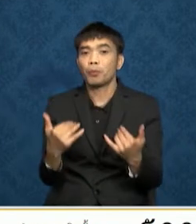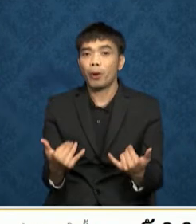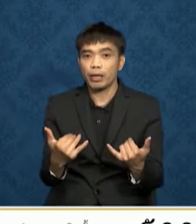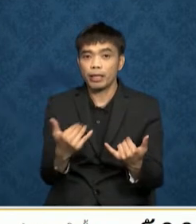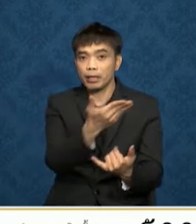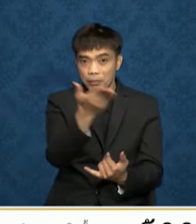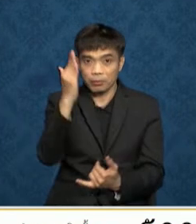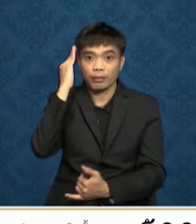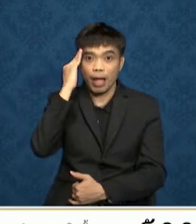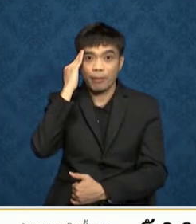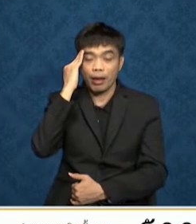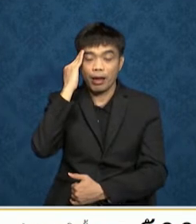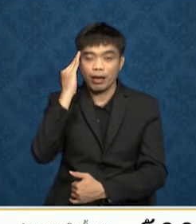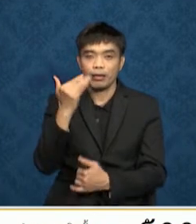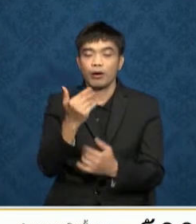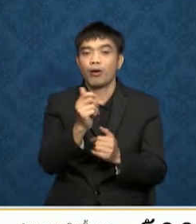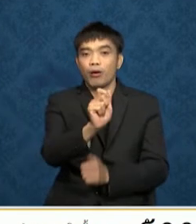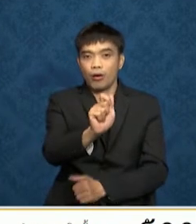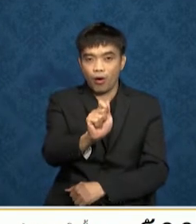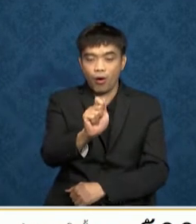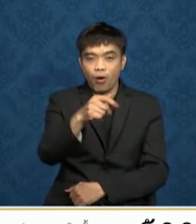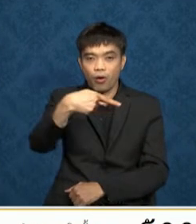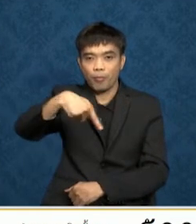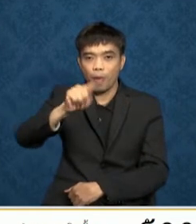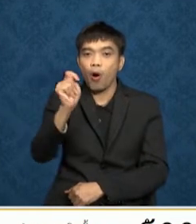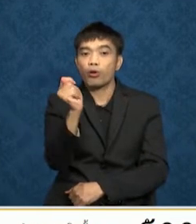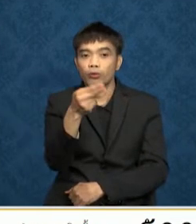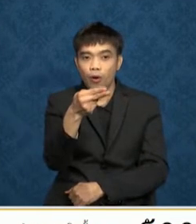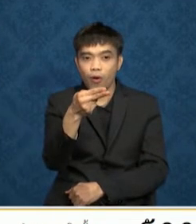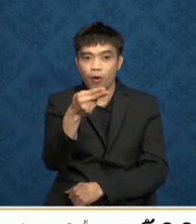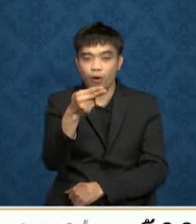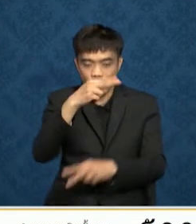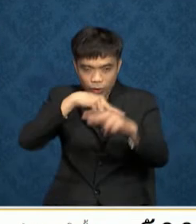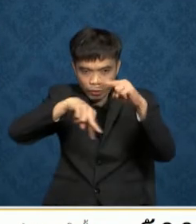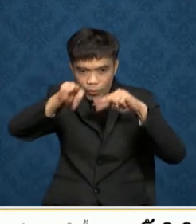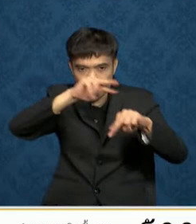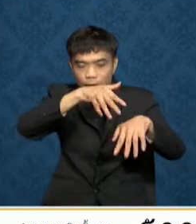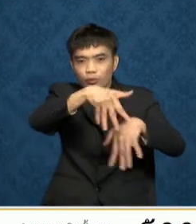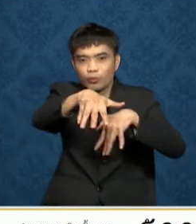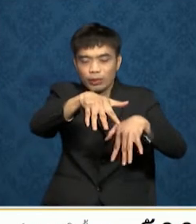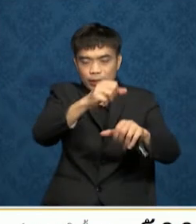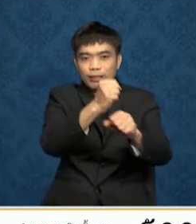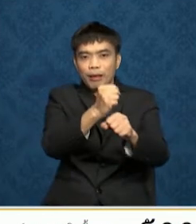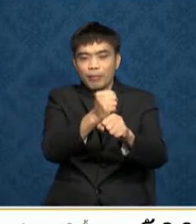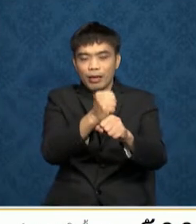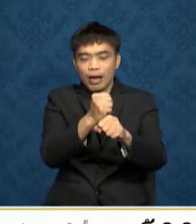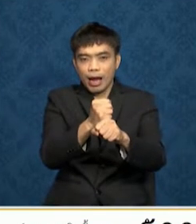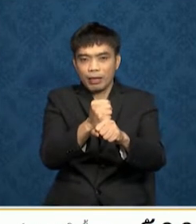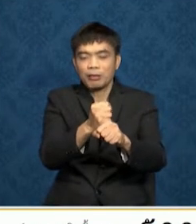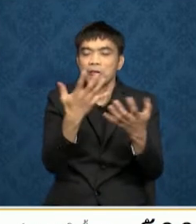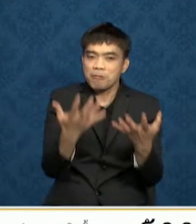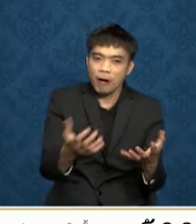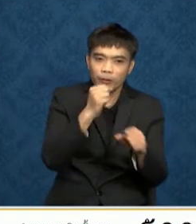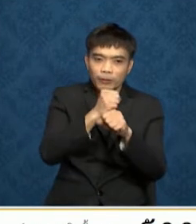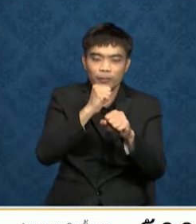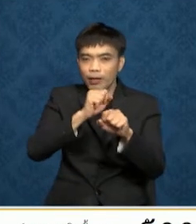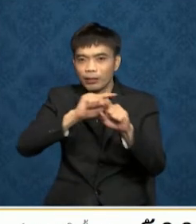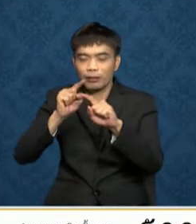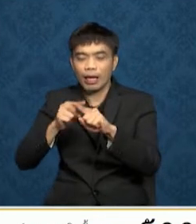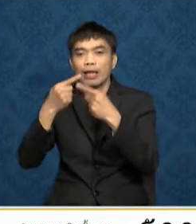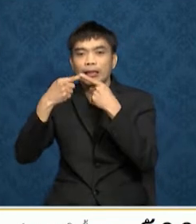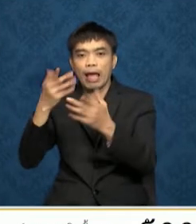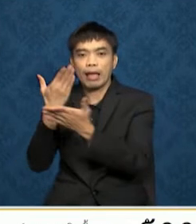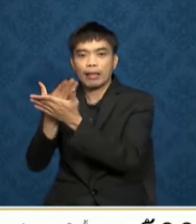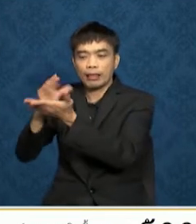มั้ยครับองค์กรปกครองส่วนท้องถิ่นเขามีแต่ภารกิจเขามีแต่งานแต่เขาไม่